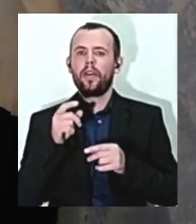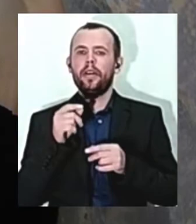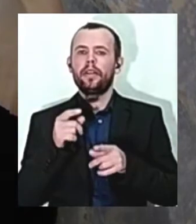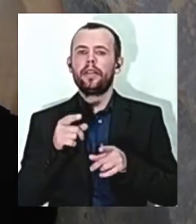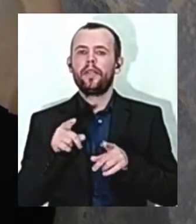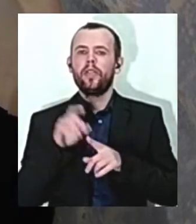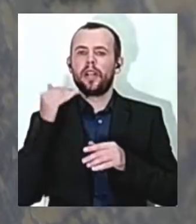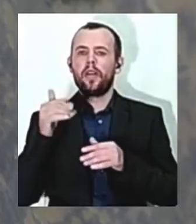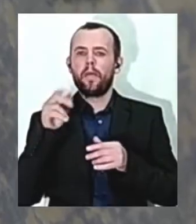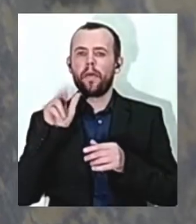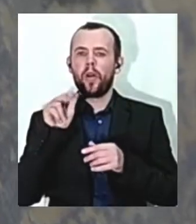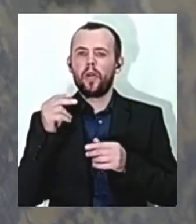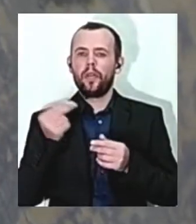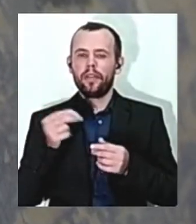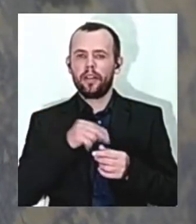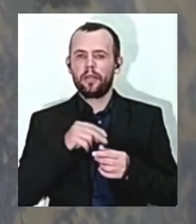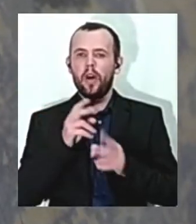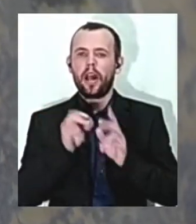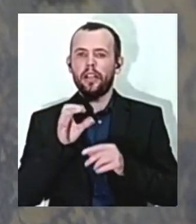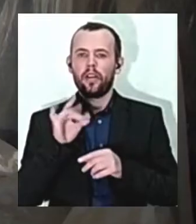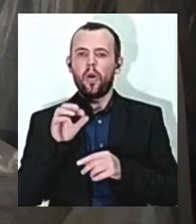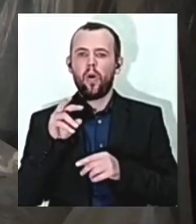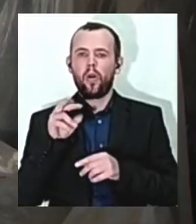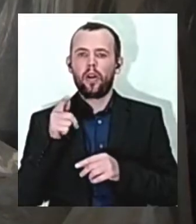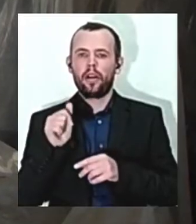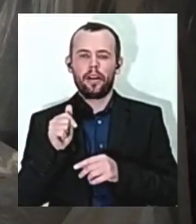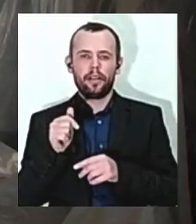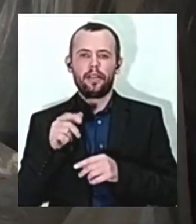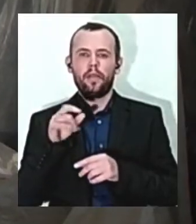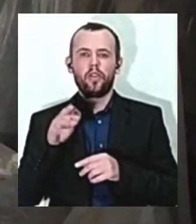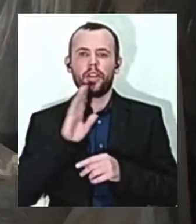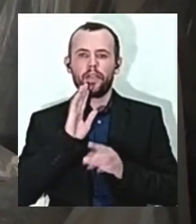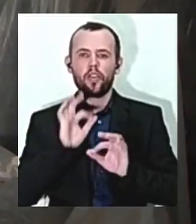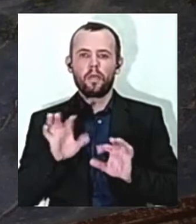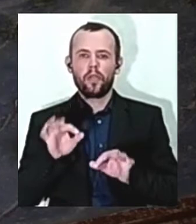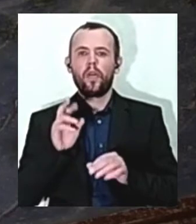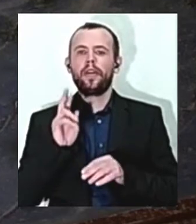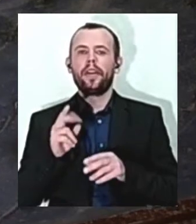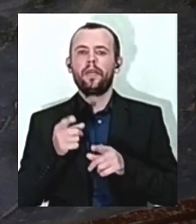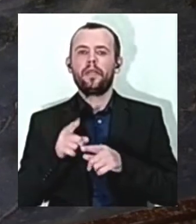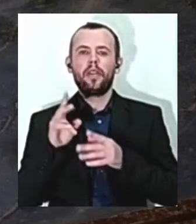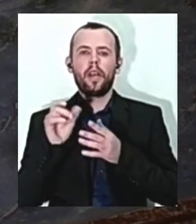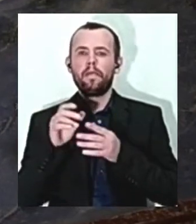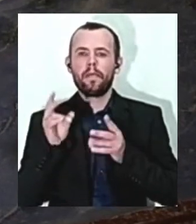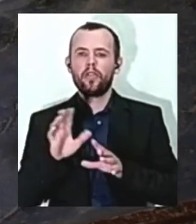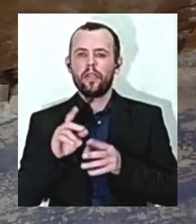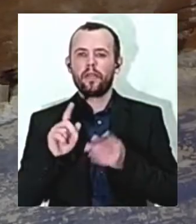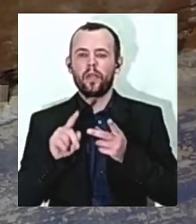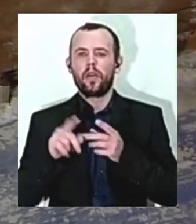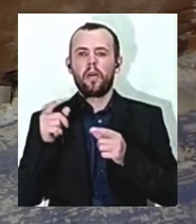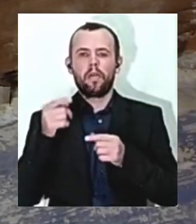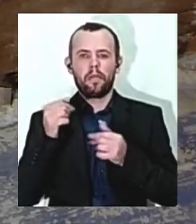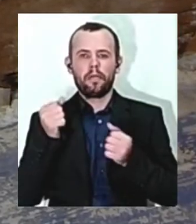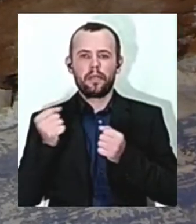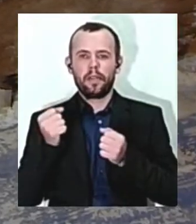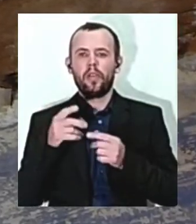працює реставраторка Ольга Кармазіна. Дівчина розповідає, аби картина не пошкодилася вдруге, балки покрівлі змінили. Наразі працюють над